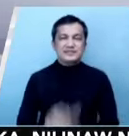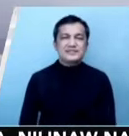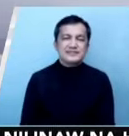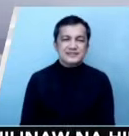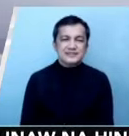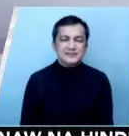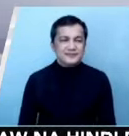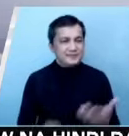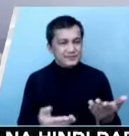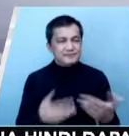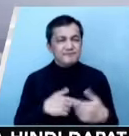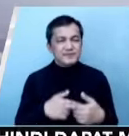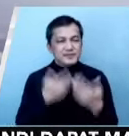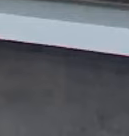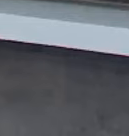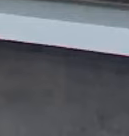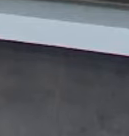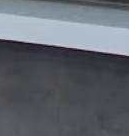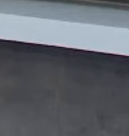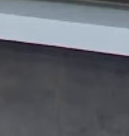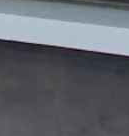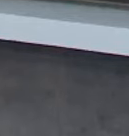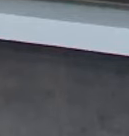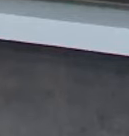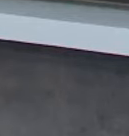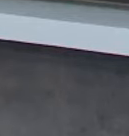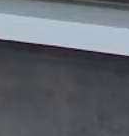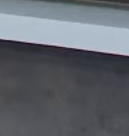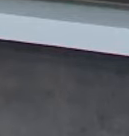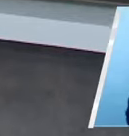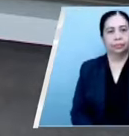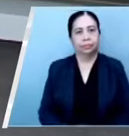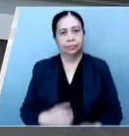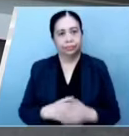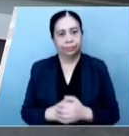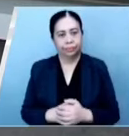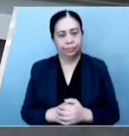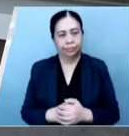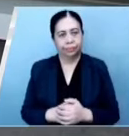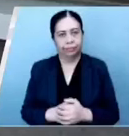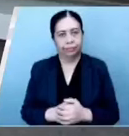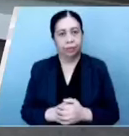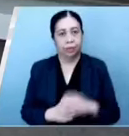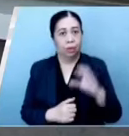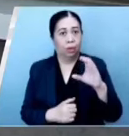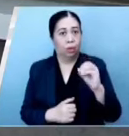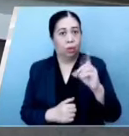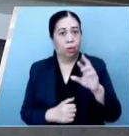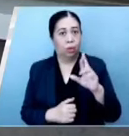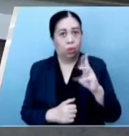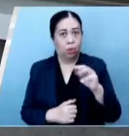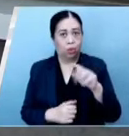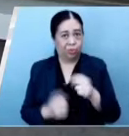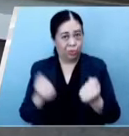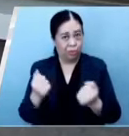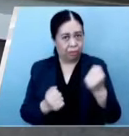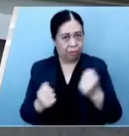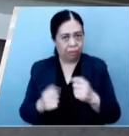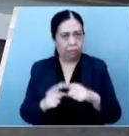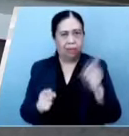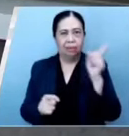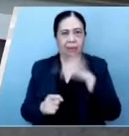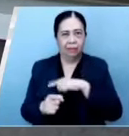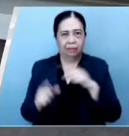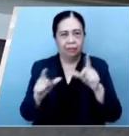sa iyo, Mariz Umali. Kolorum na nga, peke pa umano ang lisensya ng driver ng naharang na MMDA van